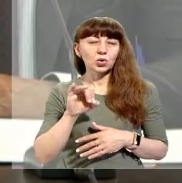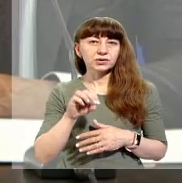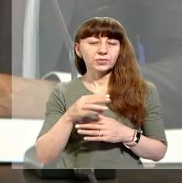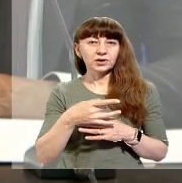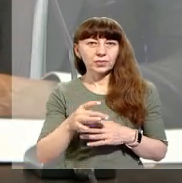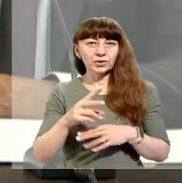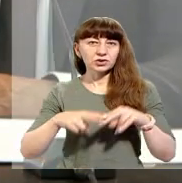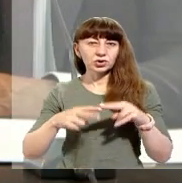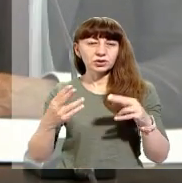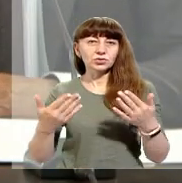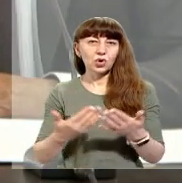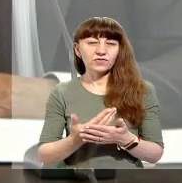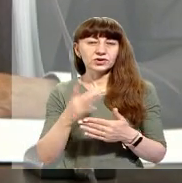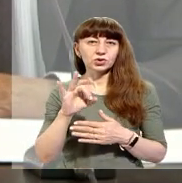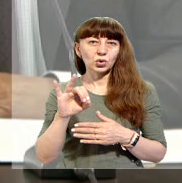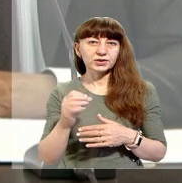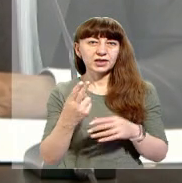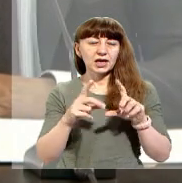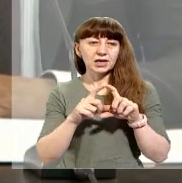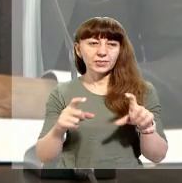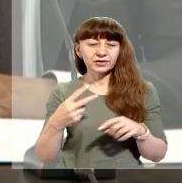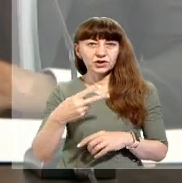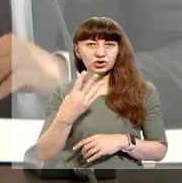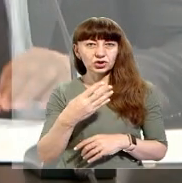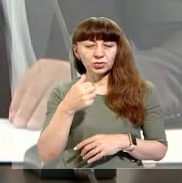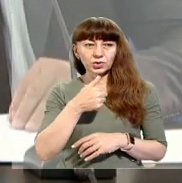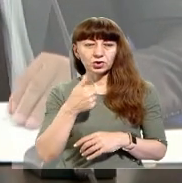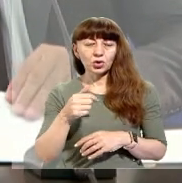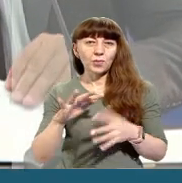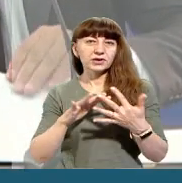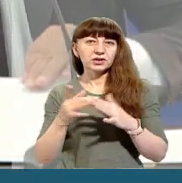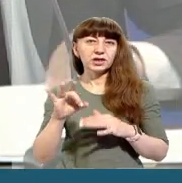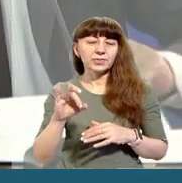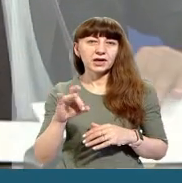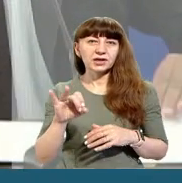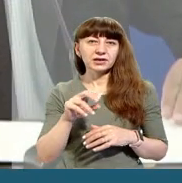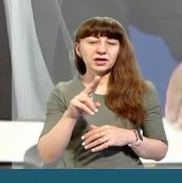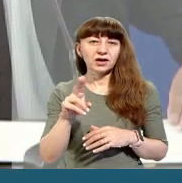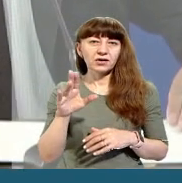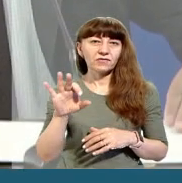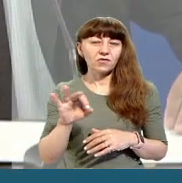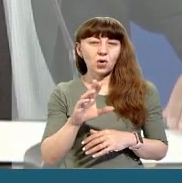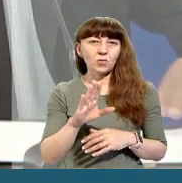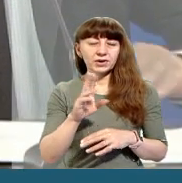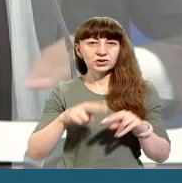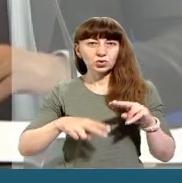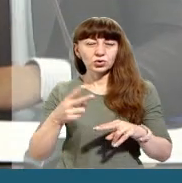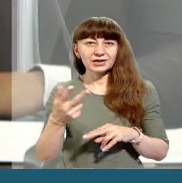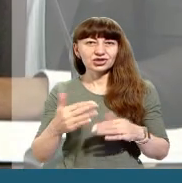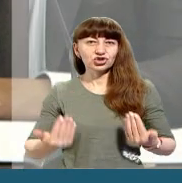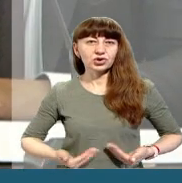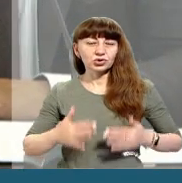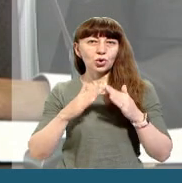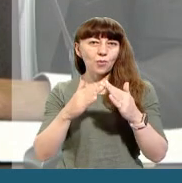2024 жылы Тимирязев ауылында 60 миллион теңгеге 3 тұрғын үй бой көтереді. Комсомольская ауылында хоккей корты салынады. Оған 12